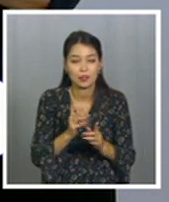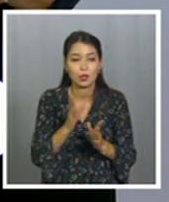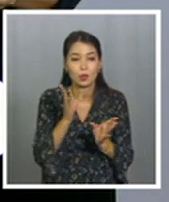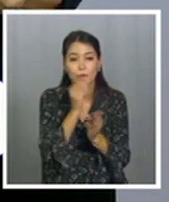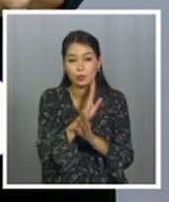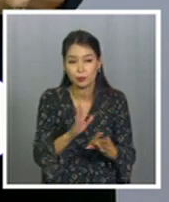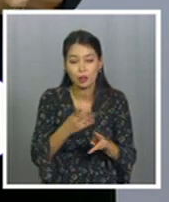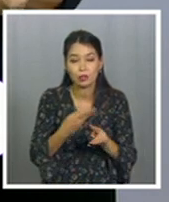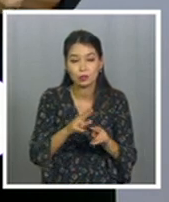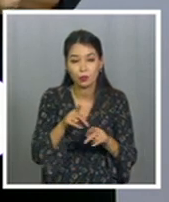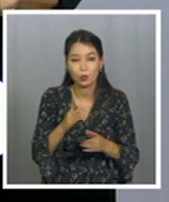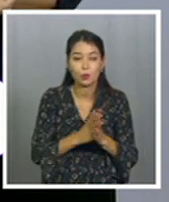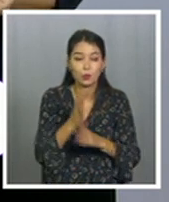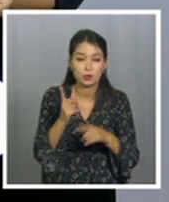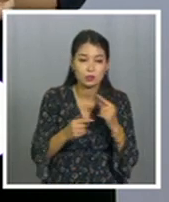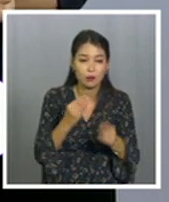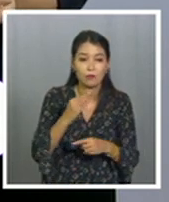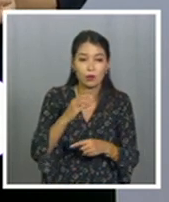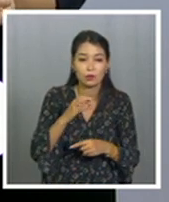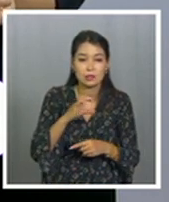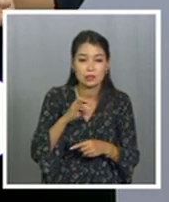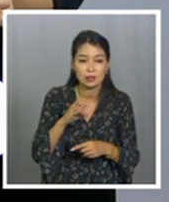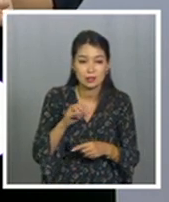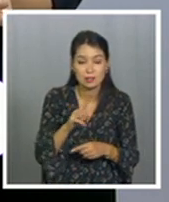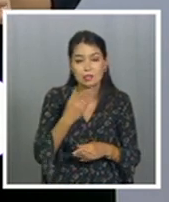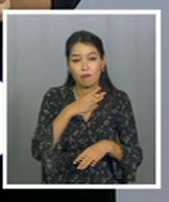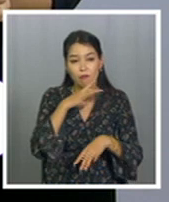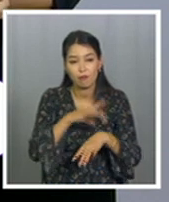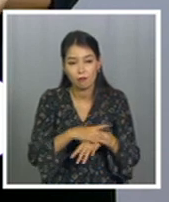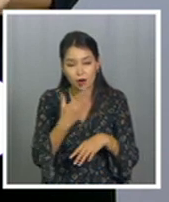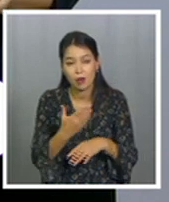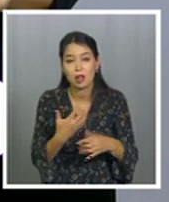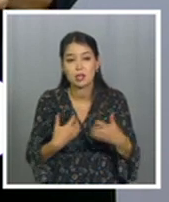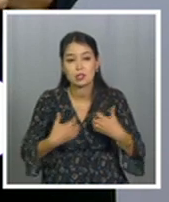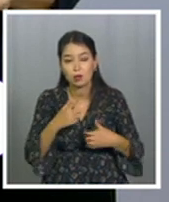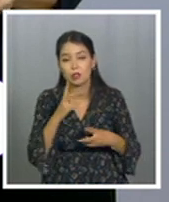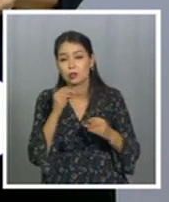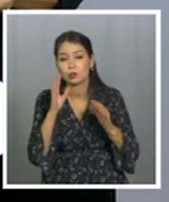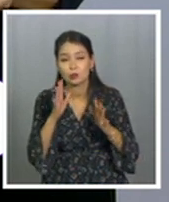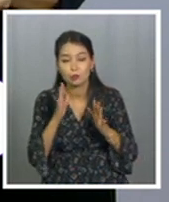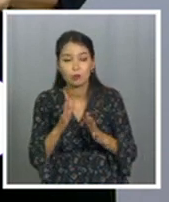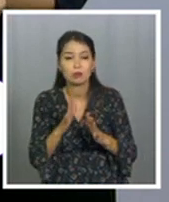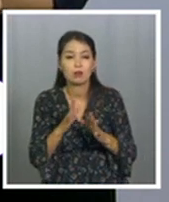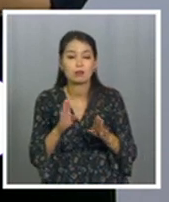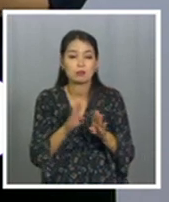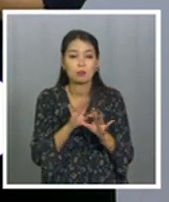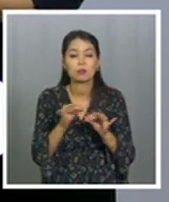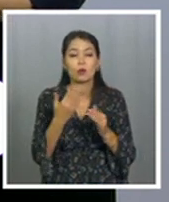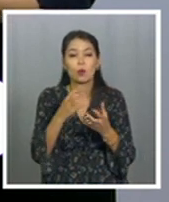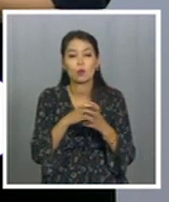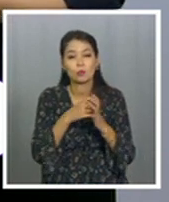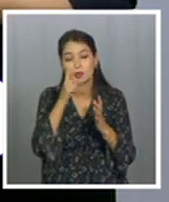жерде өсімдіктерде фотосинтездің шектеуші факторы болып, жарық қана емес, көмір қышқыл газының жетіспеушілігі болып